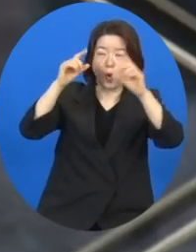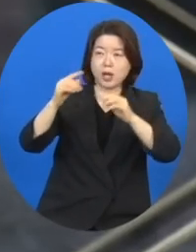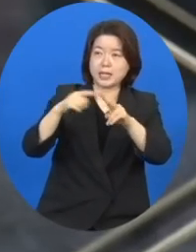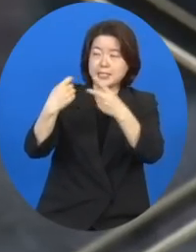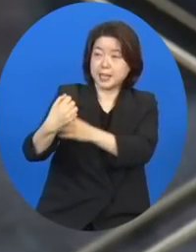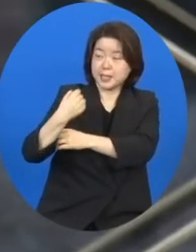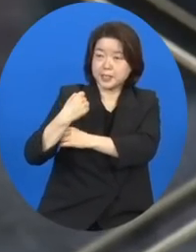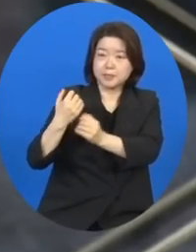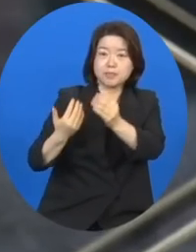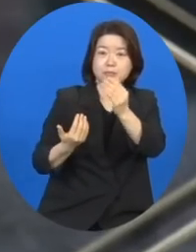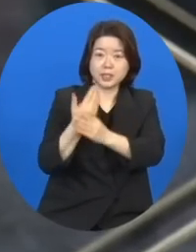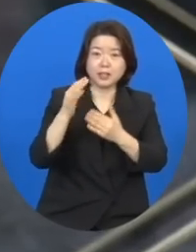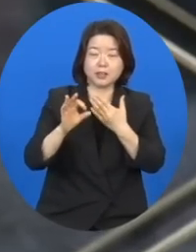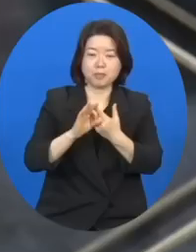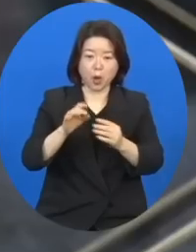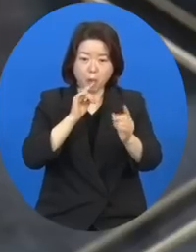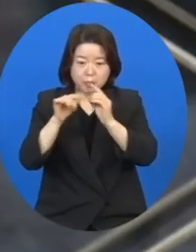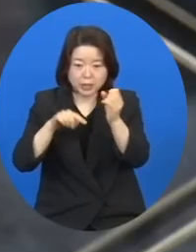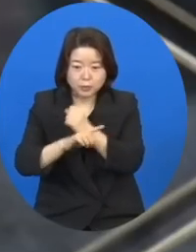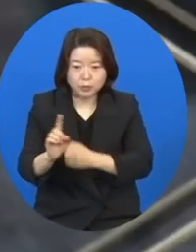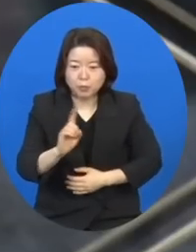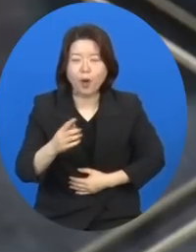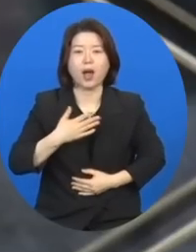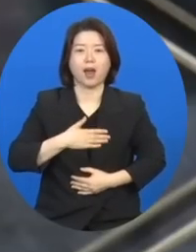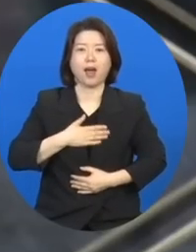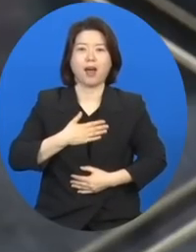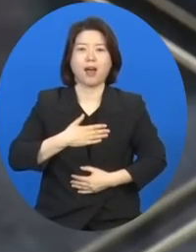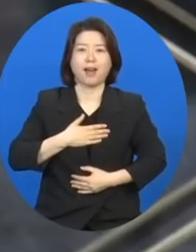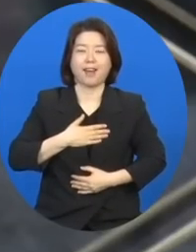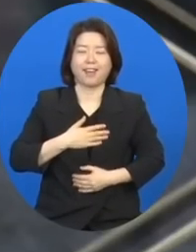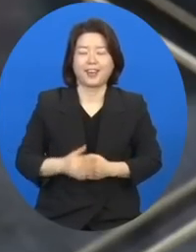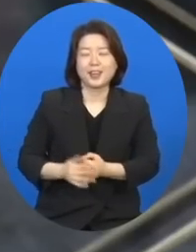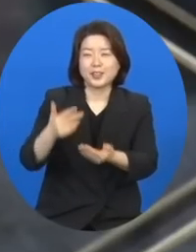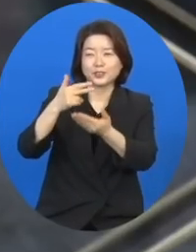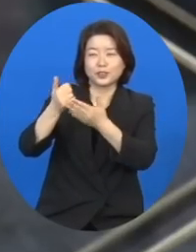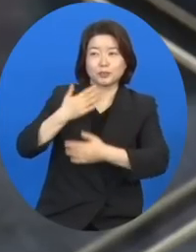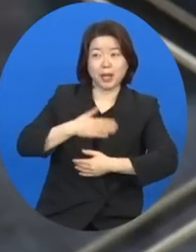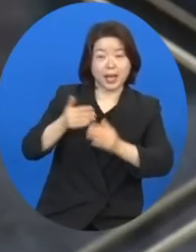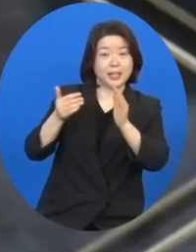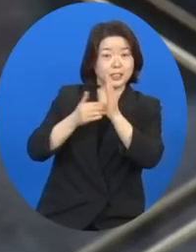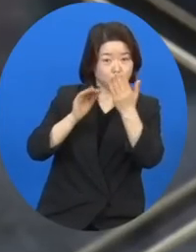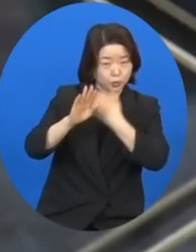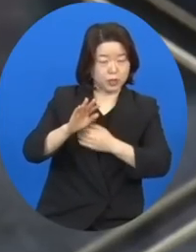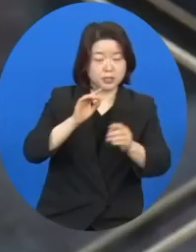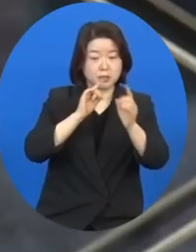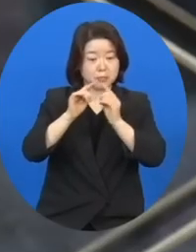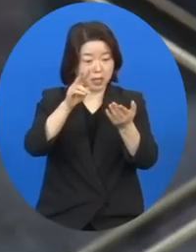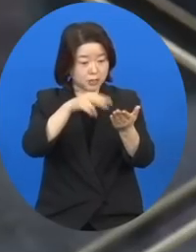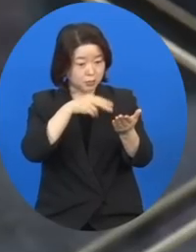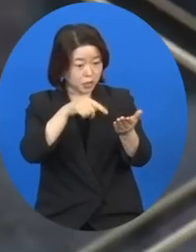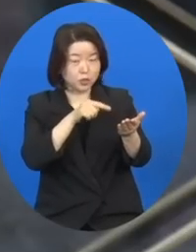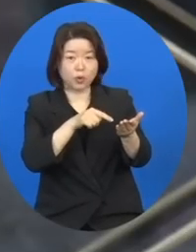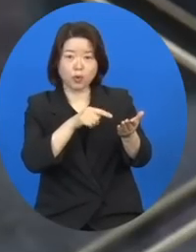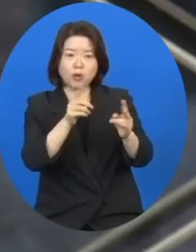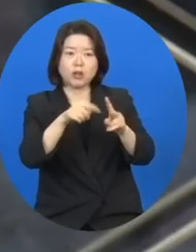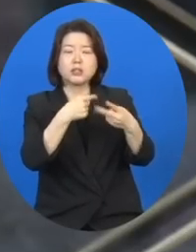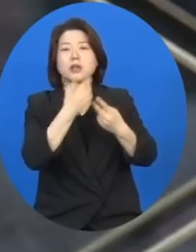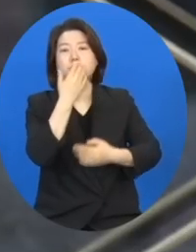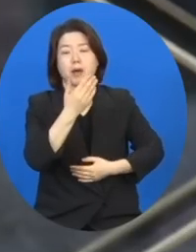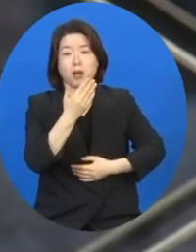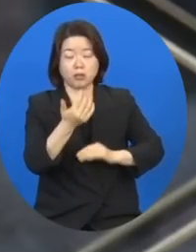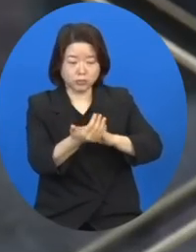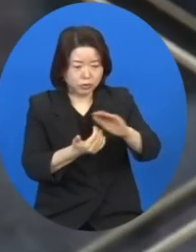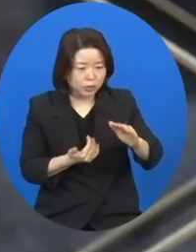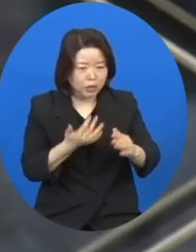생기면서 말씀의 뜻이 이해가 됩니다. 저는 주님을 알고 난 다음부터 말씀을 이해하기 시작했어요. 이게 무슨 뜻인지 몰랐어요,